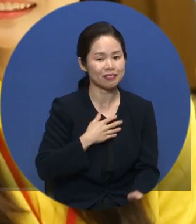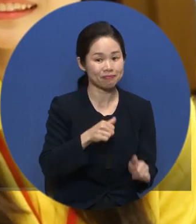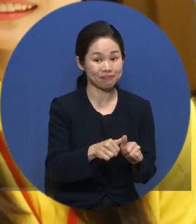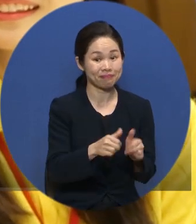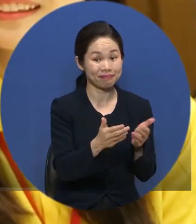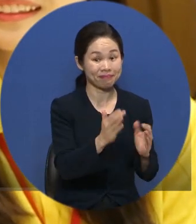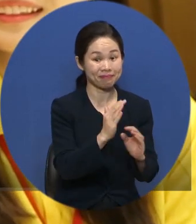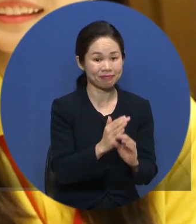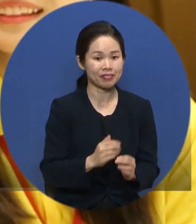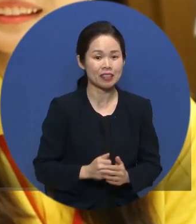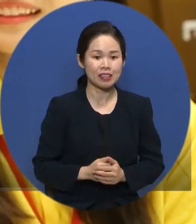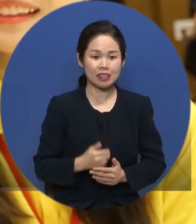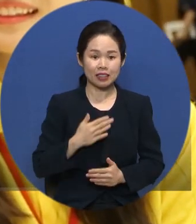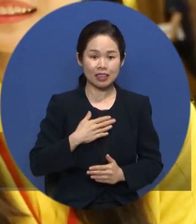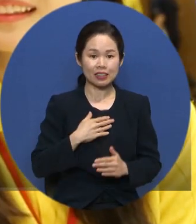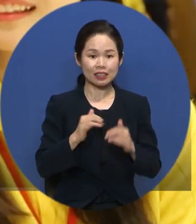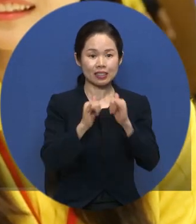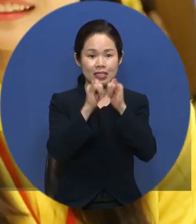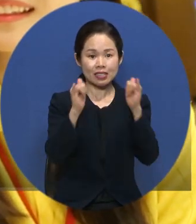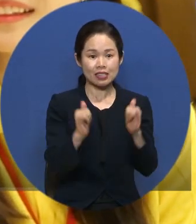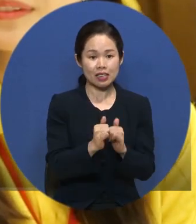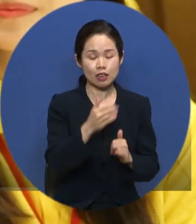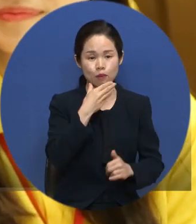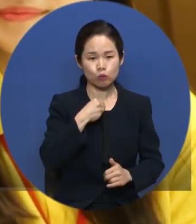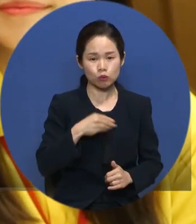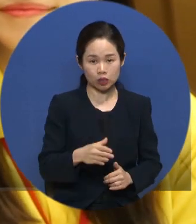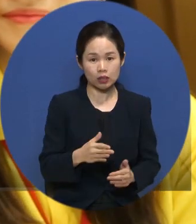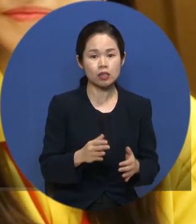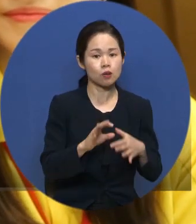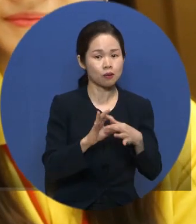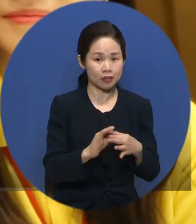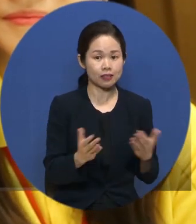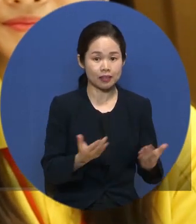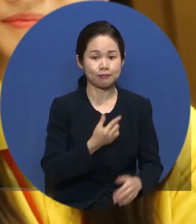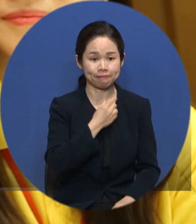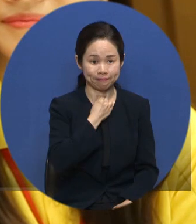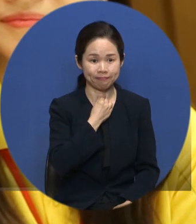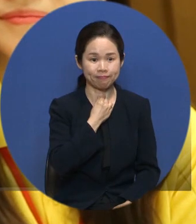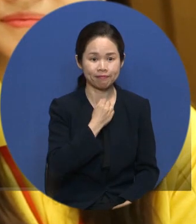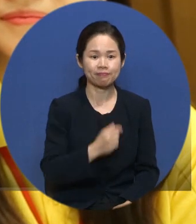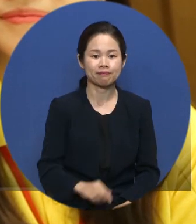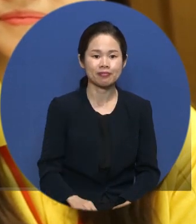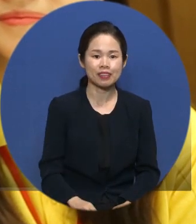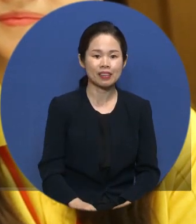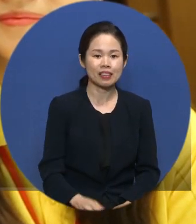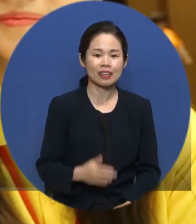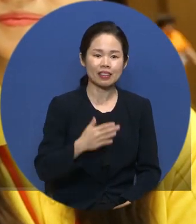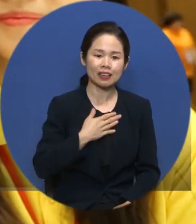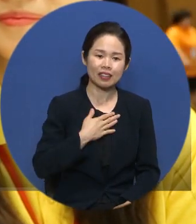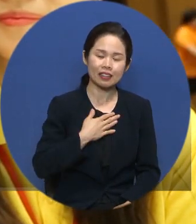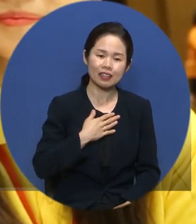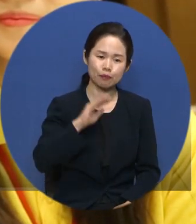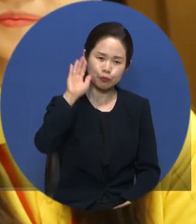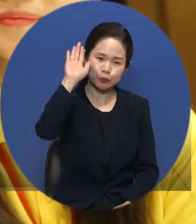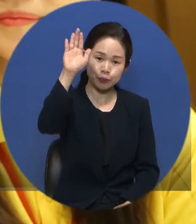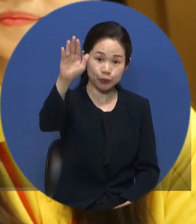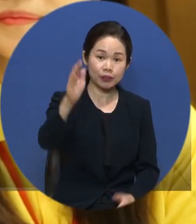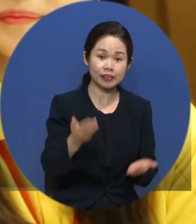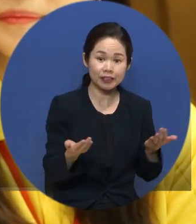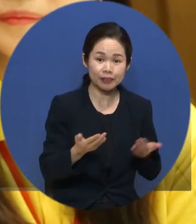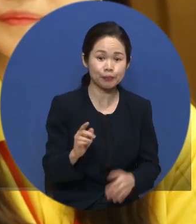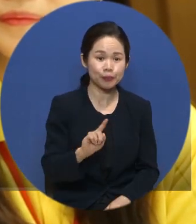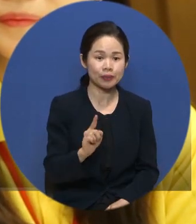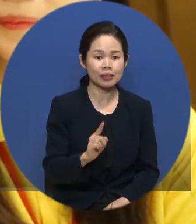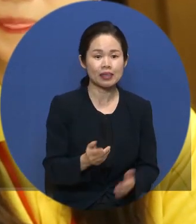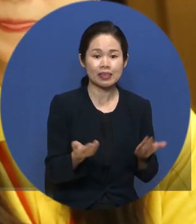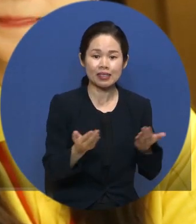저는 사회복지 쪽으로 생각을 하고 있고요. 그거는 나중에 이제